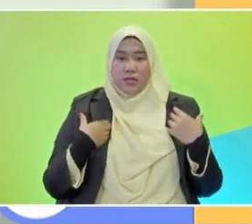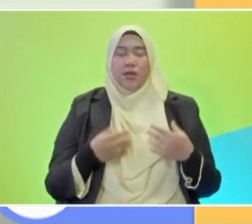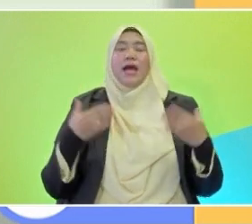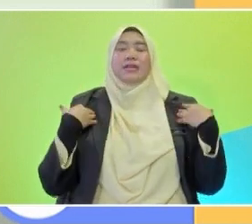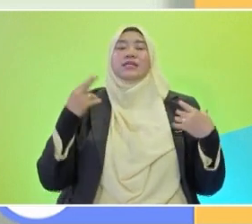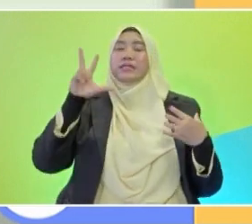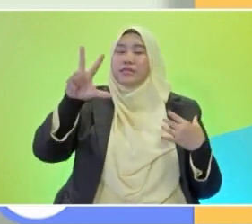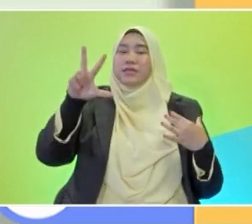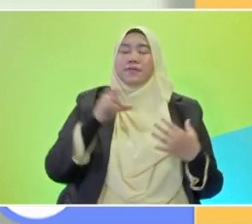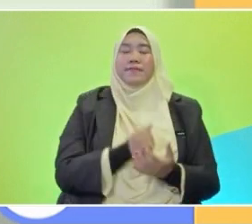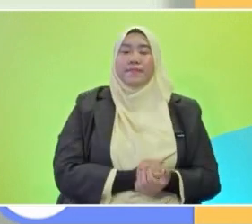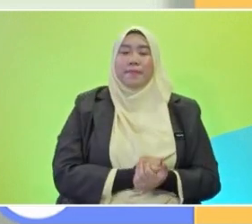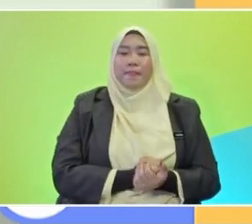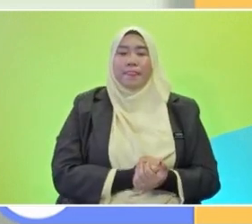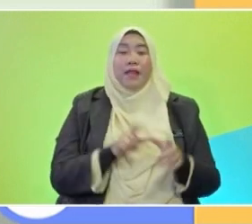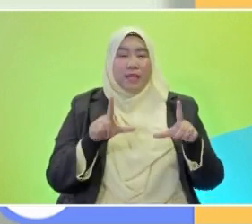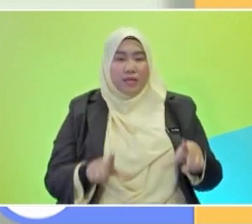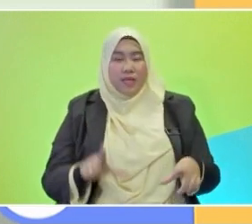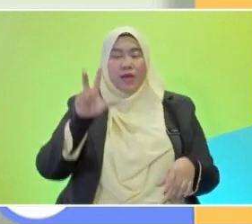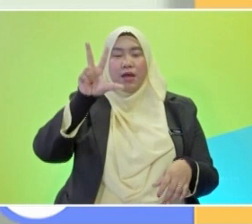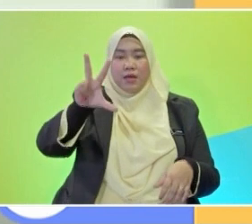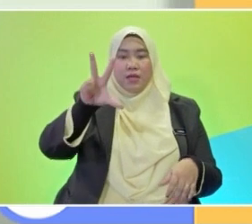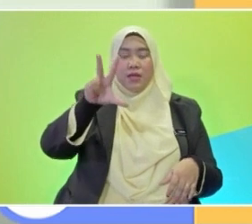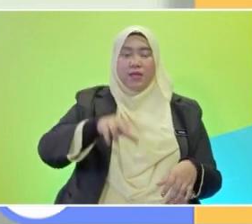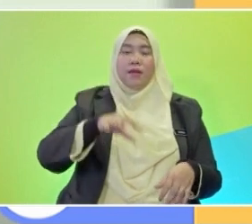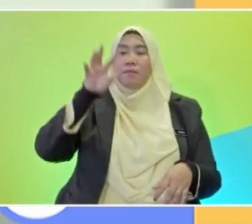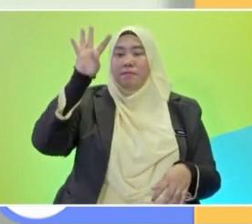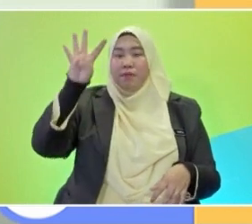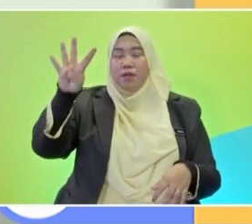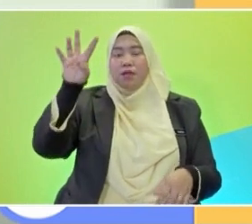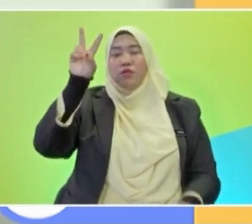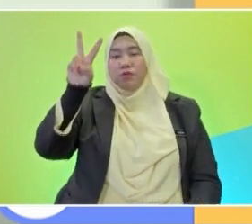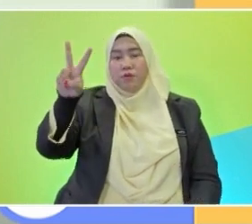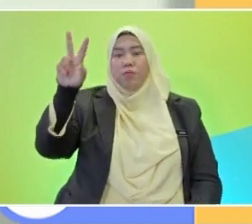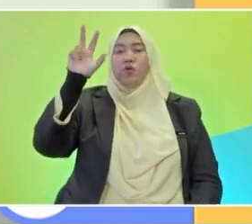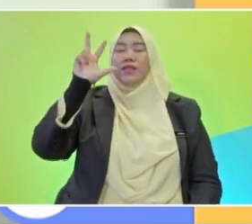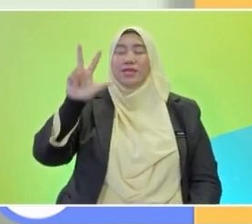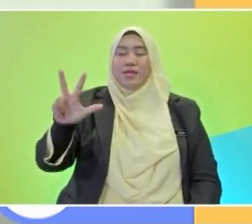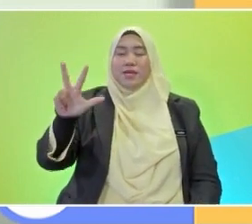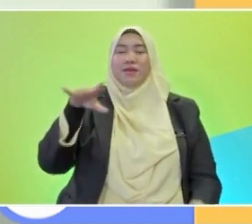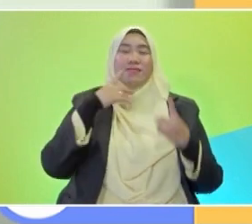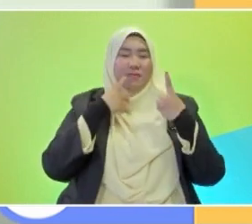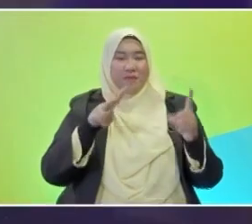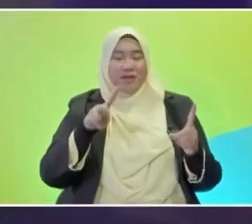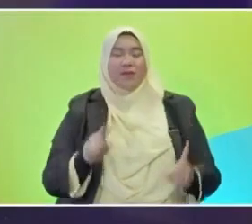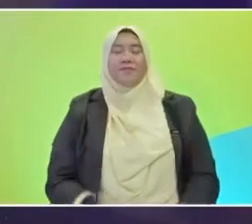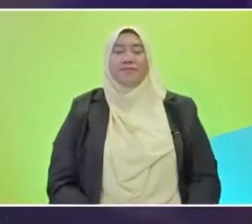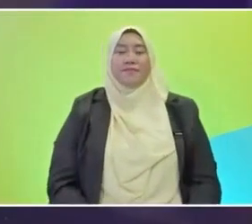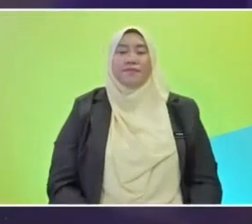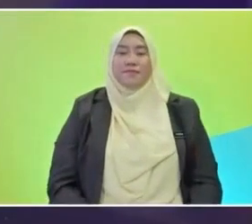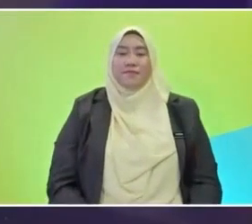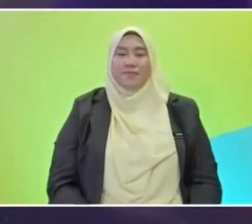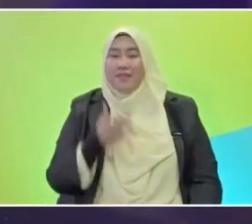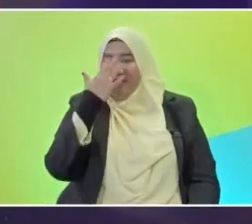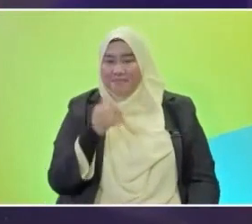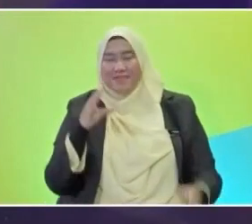jadi kita Letakkan tiga dan jawabannya adalah 423 Wah udahlah kenapa